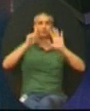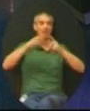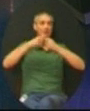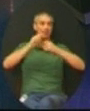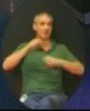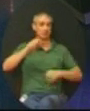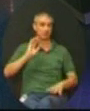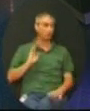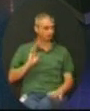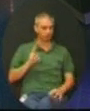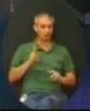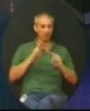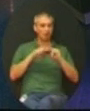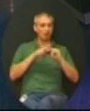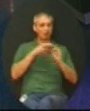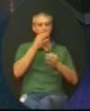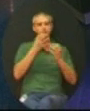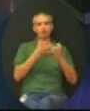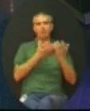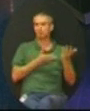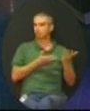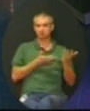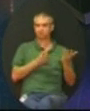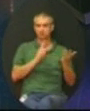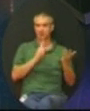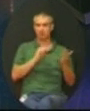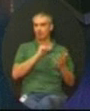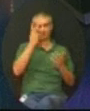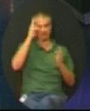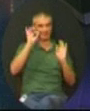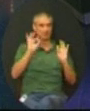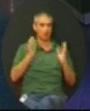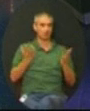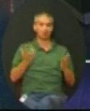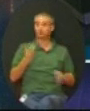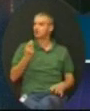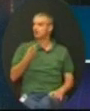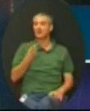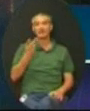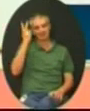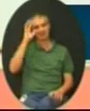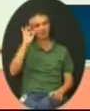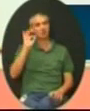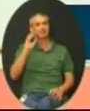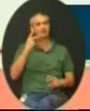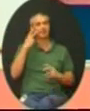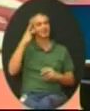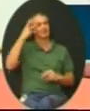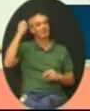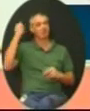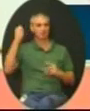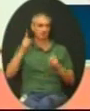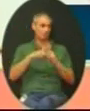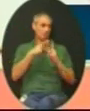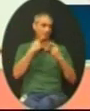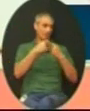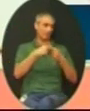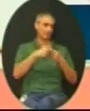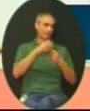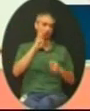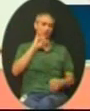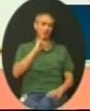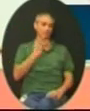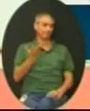חברי כנסת, ואז משאל עם. זה לא הדבר הכי הגיוני? הדבר הזה אולי הגיוני ברובד התיאורטי, אבל כפי שאמר חבר הכנסת